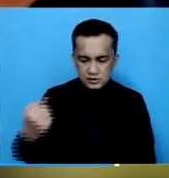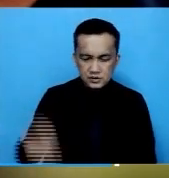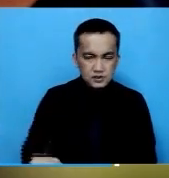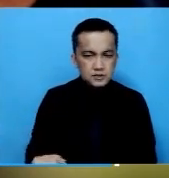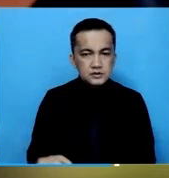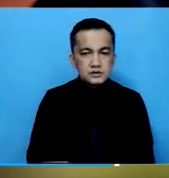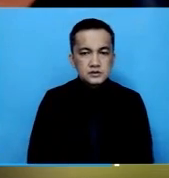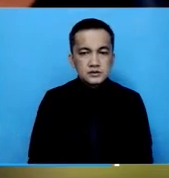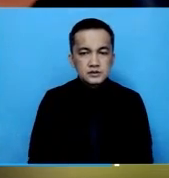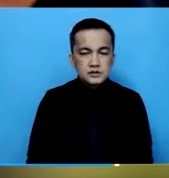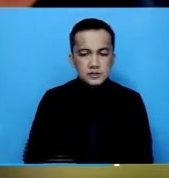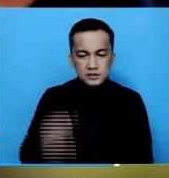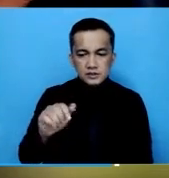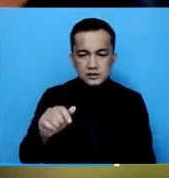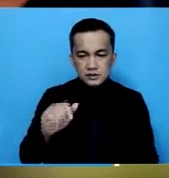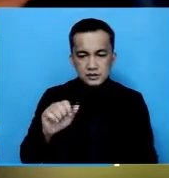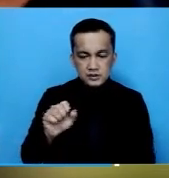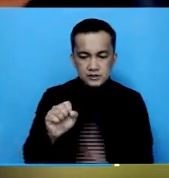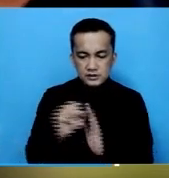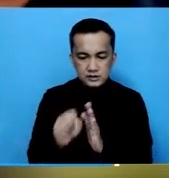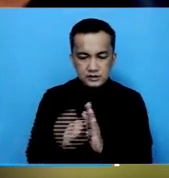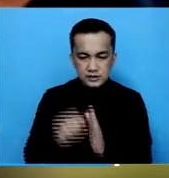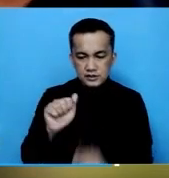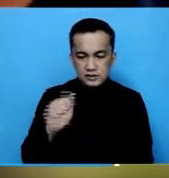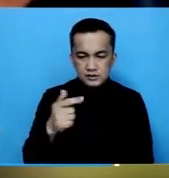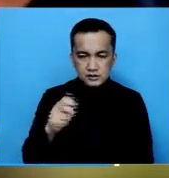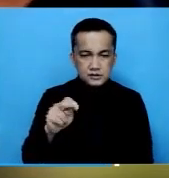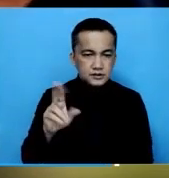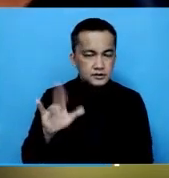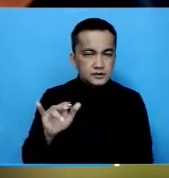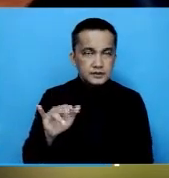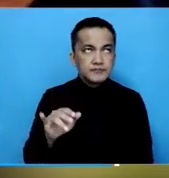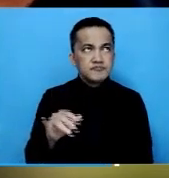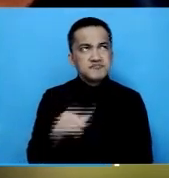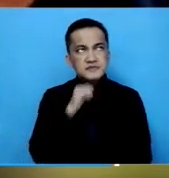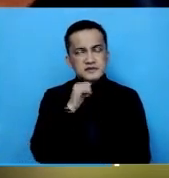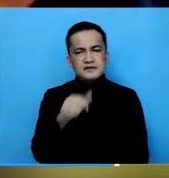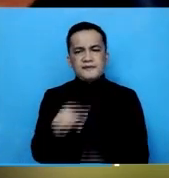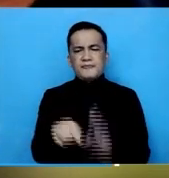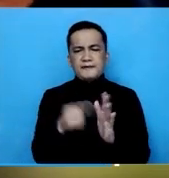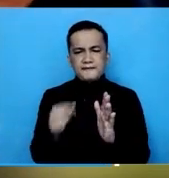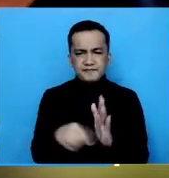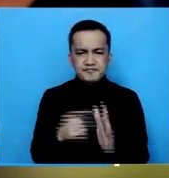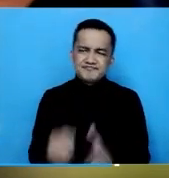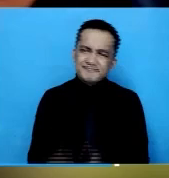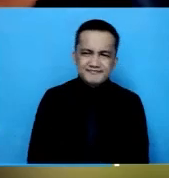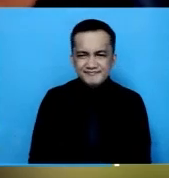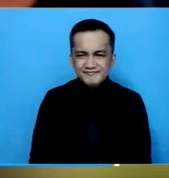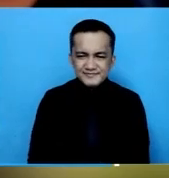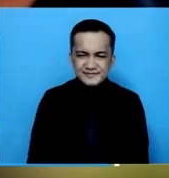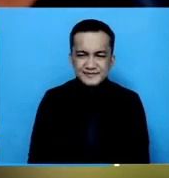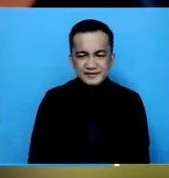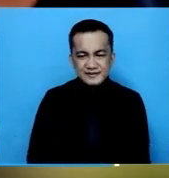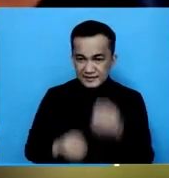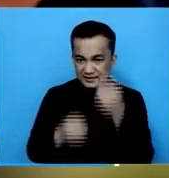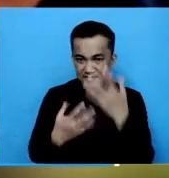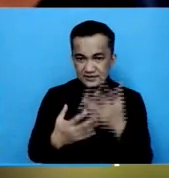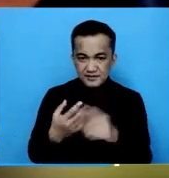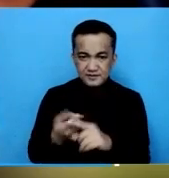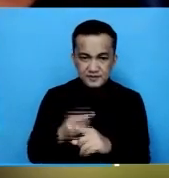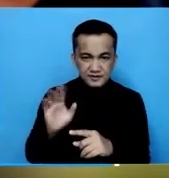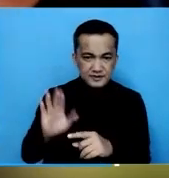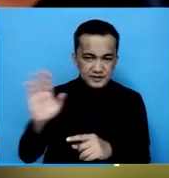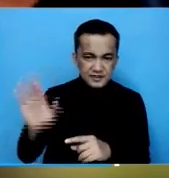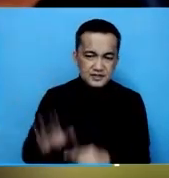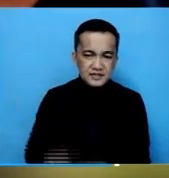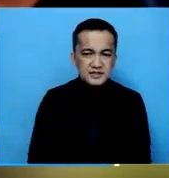ang Chinese space agency ay hindi, minsan medyo yung impormasyon ang gagaling sa kanila